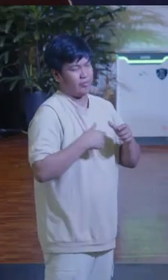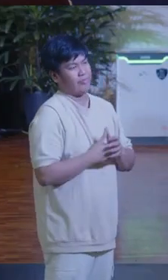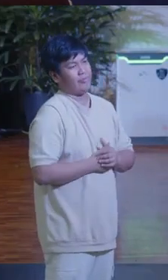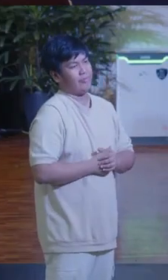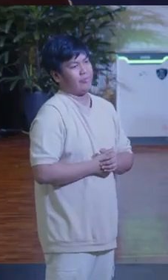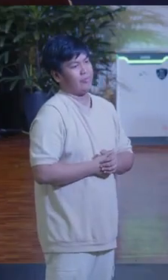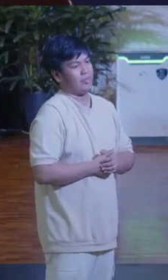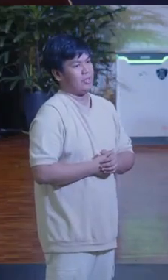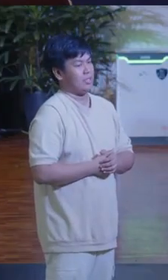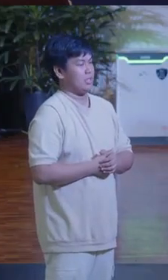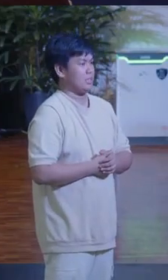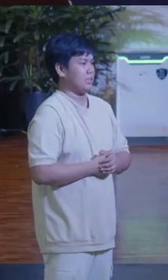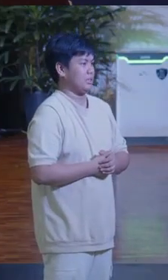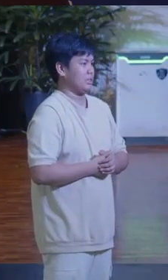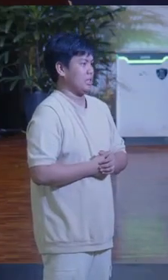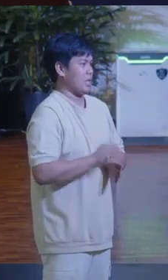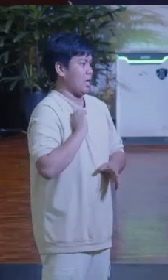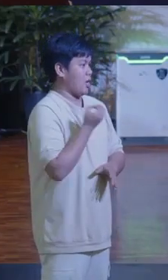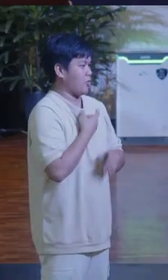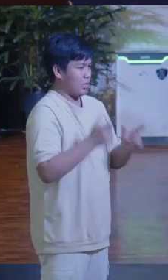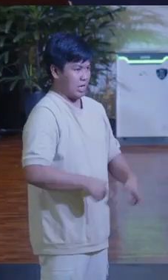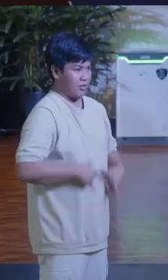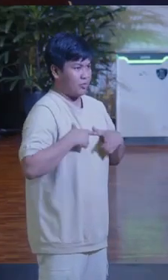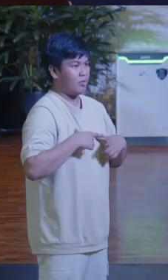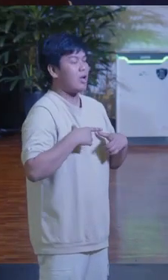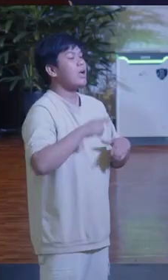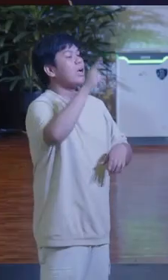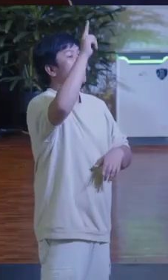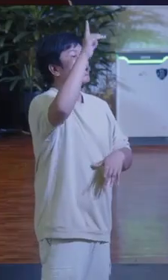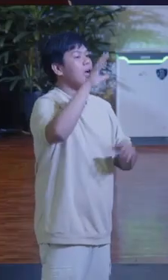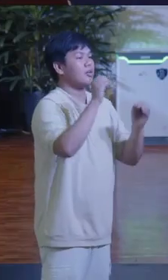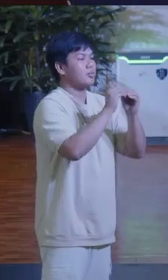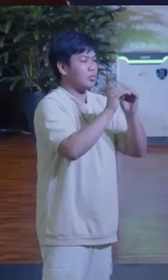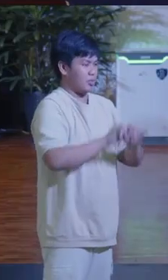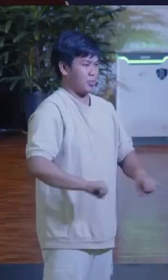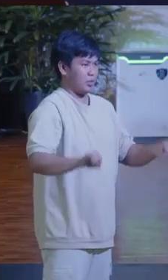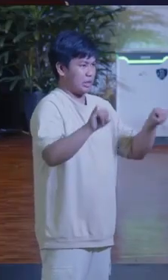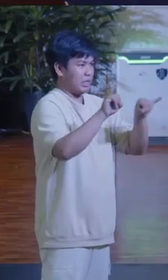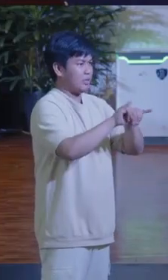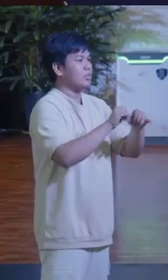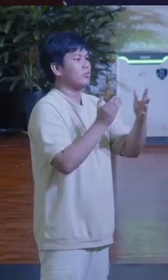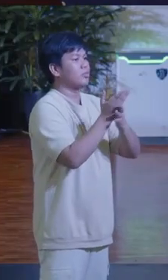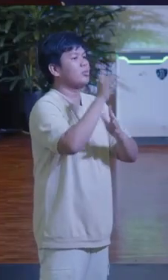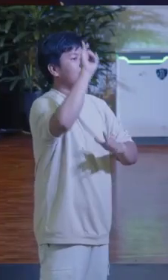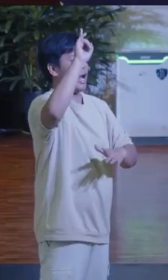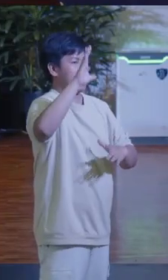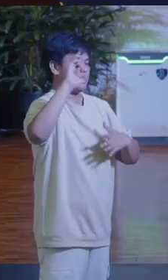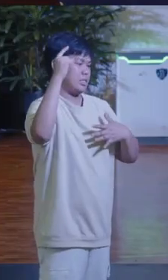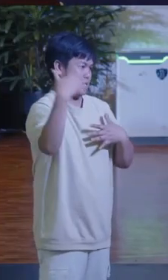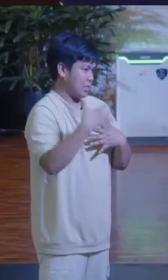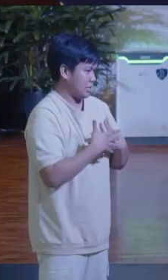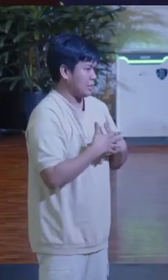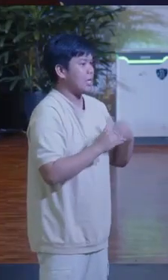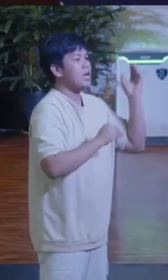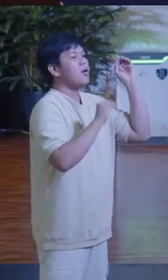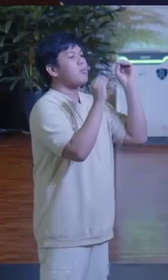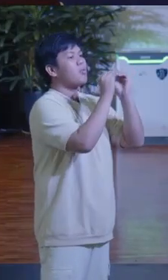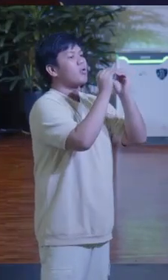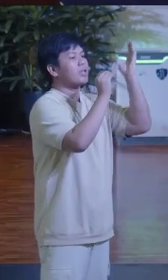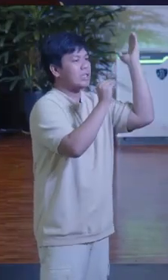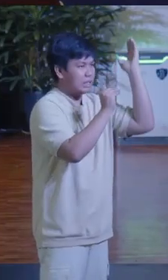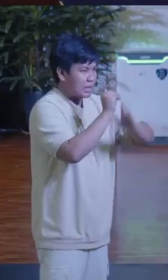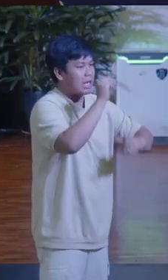Mas matimbang ang kalayaan natin ngayon sa ilalim ng kagandaang loob ng Panginoon kaysa sa pabigat na dala